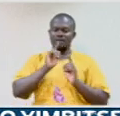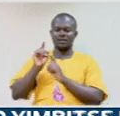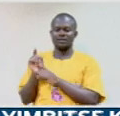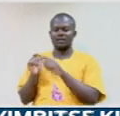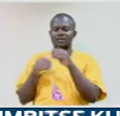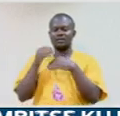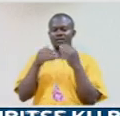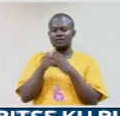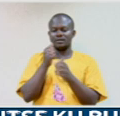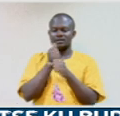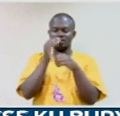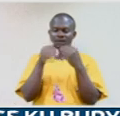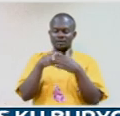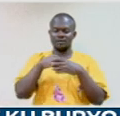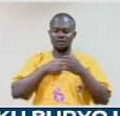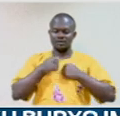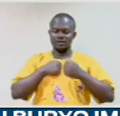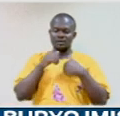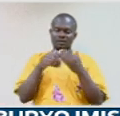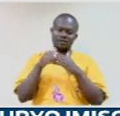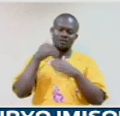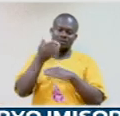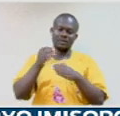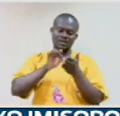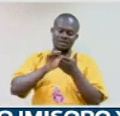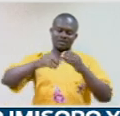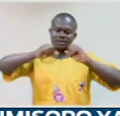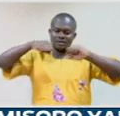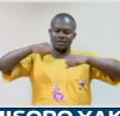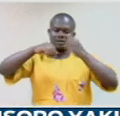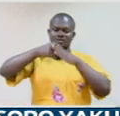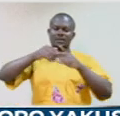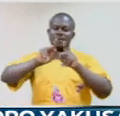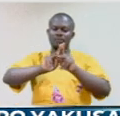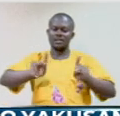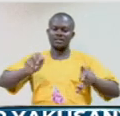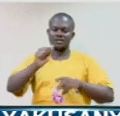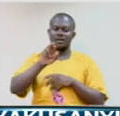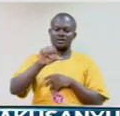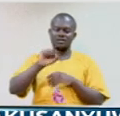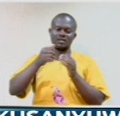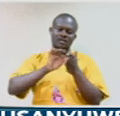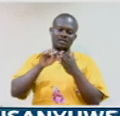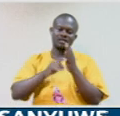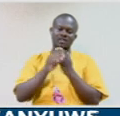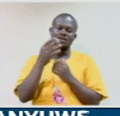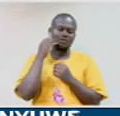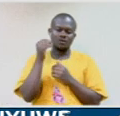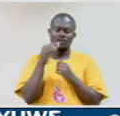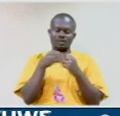ndetse n'abakozi mu Rwanda nyuma y'isinywa ry'amasezerano y'amahoro ya Arusha yasinywe ku itariki enye z'ukwa